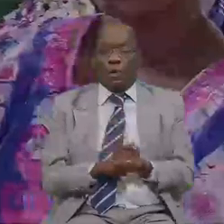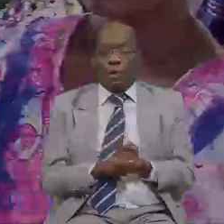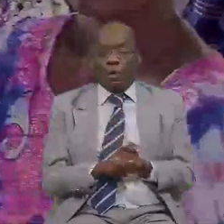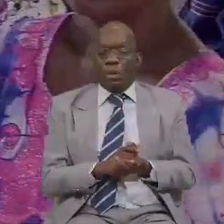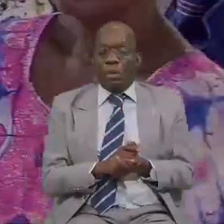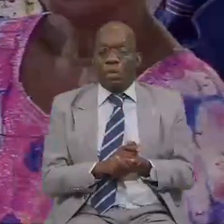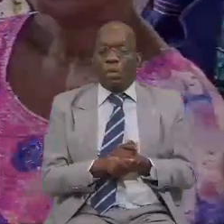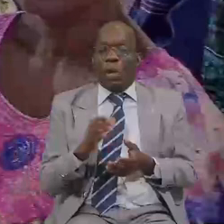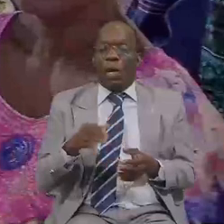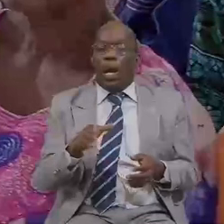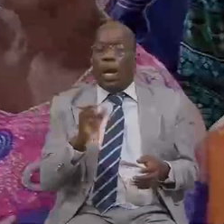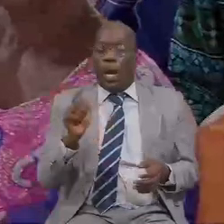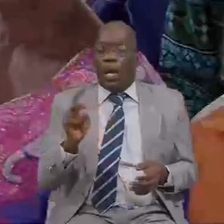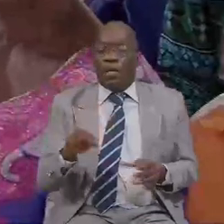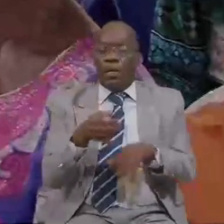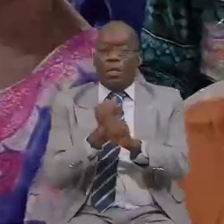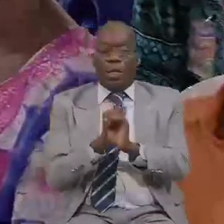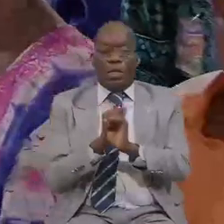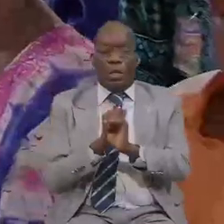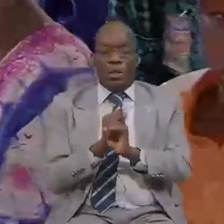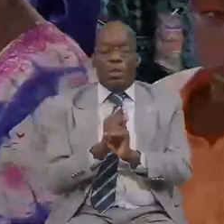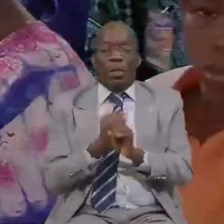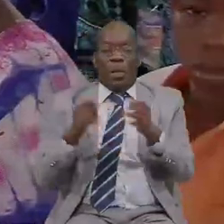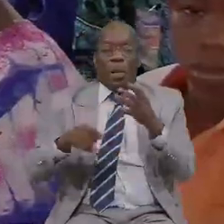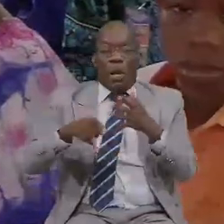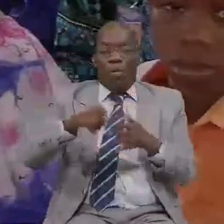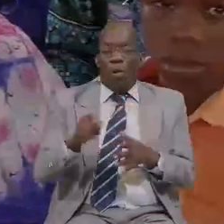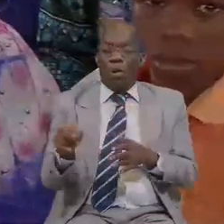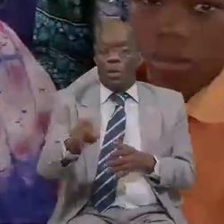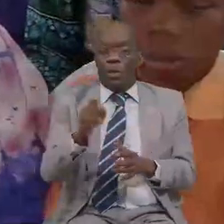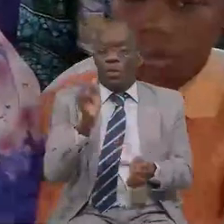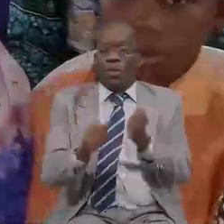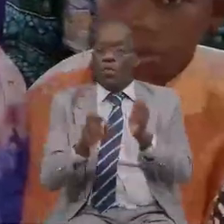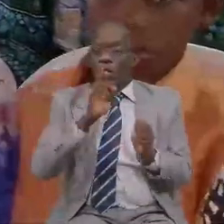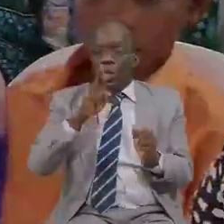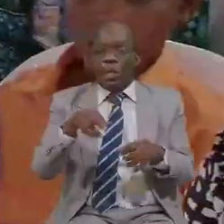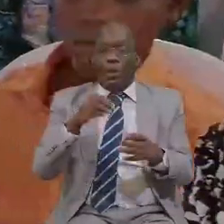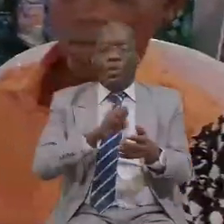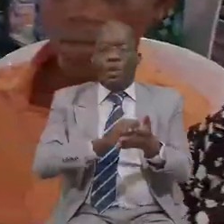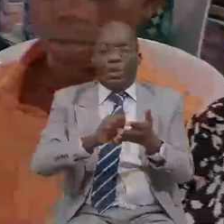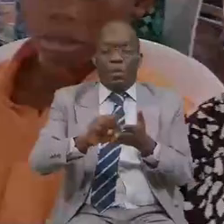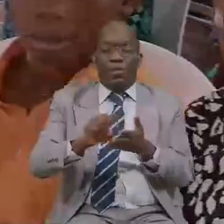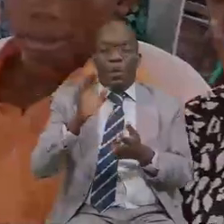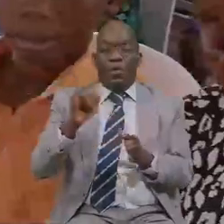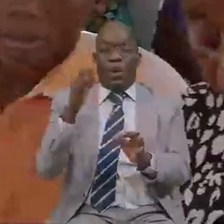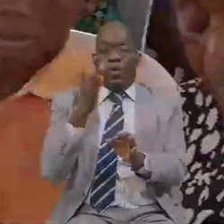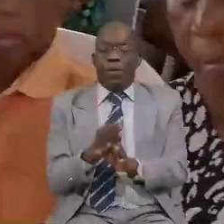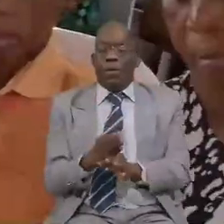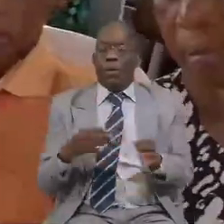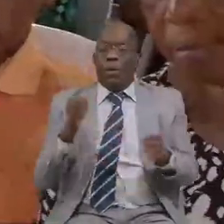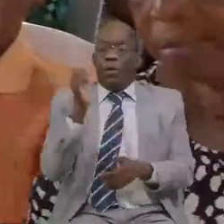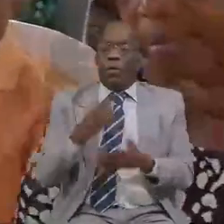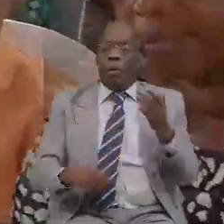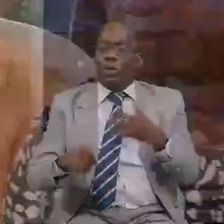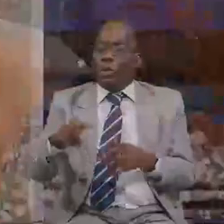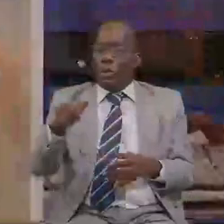Un héritage parmi les sanctifiés par la foi. Ce que Dieu dit, il y a